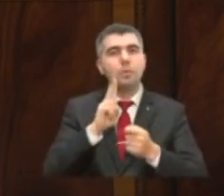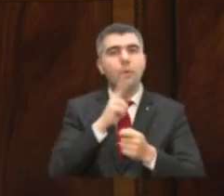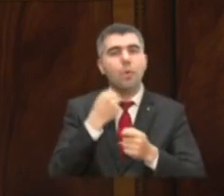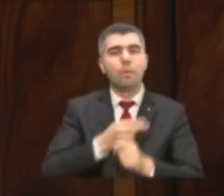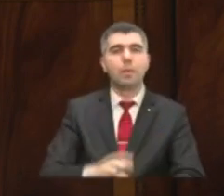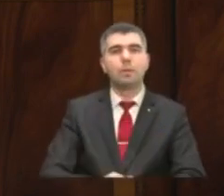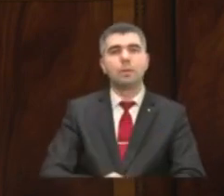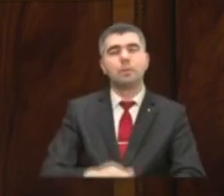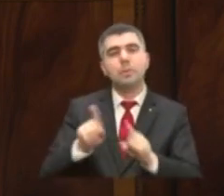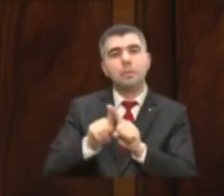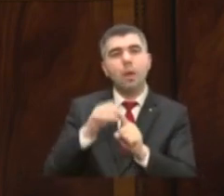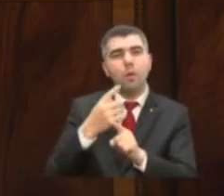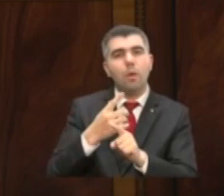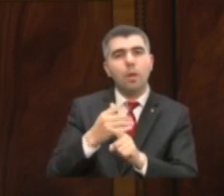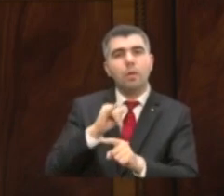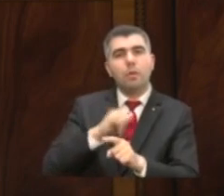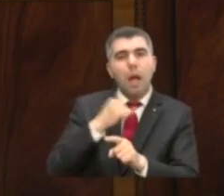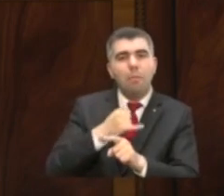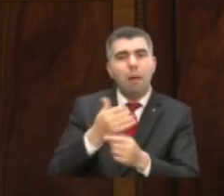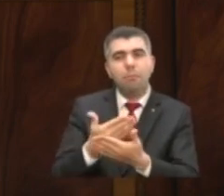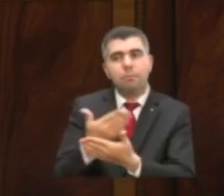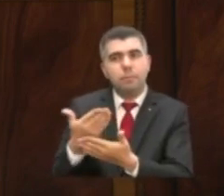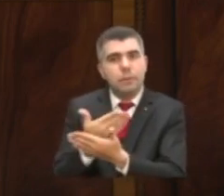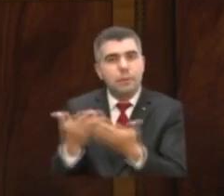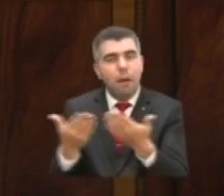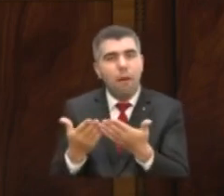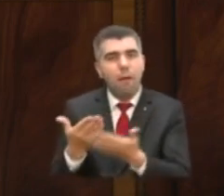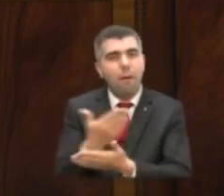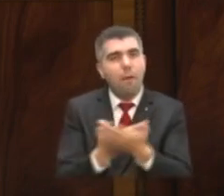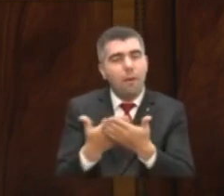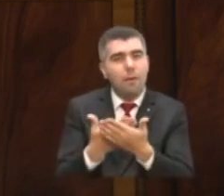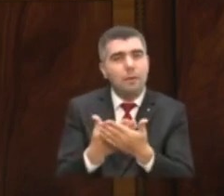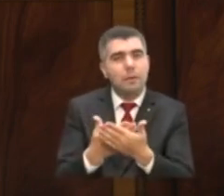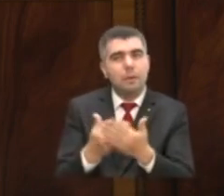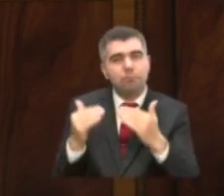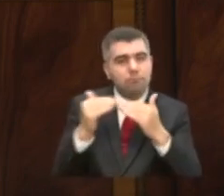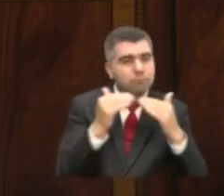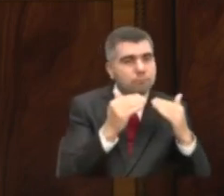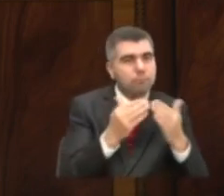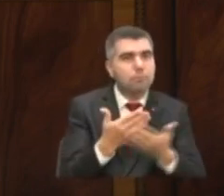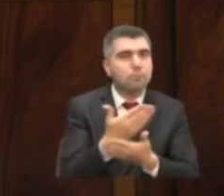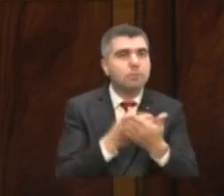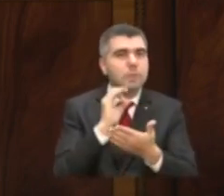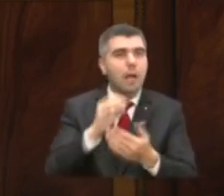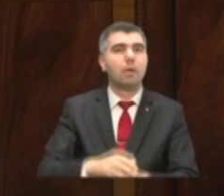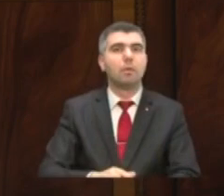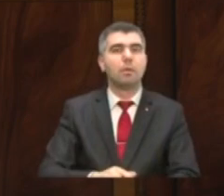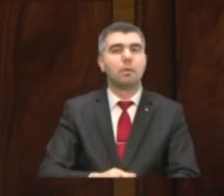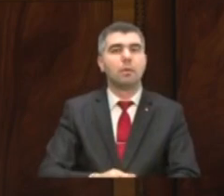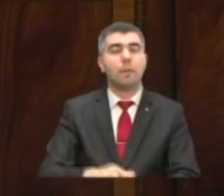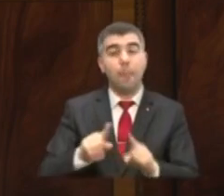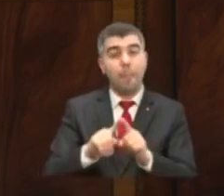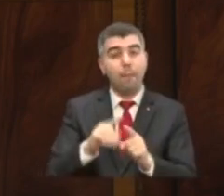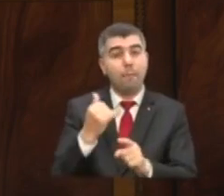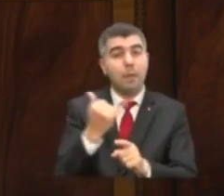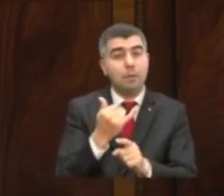تكتسي قضايا الشباب كما تعلمون طابعا أفقيا يستلزم التقائية التدخلات، وهي أيضا شأن محلي